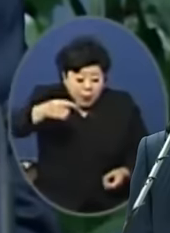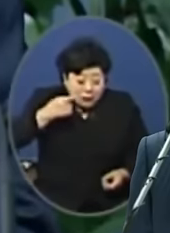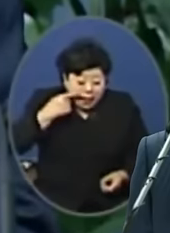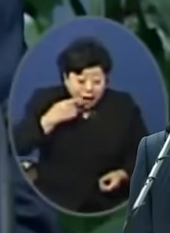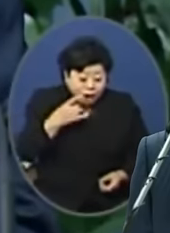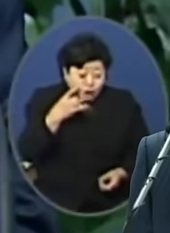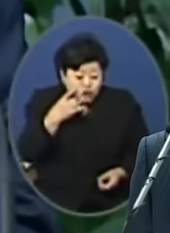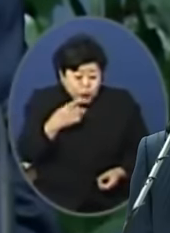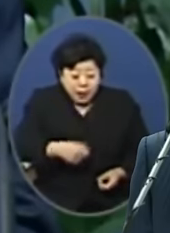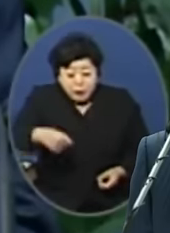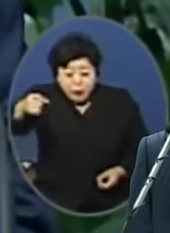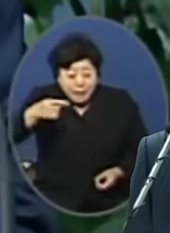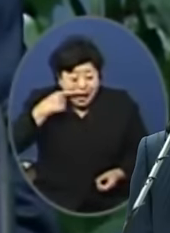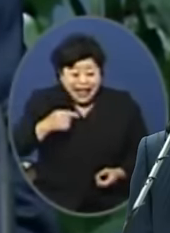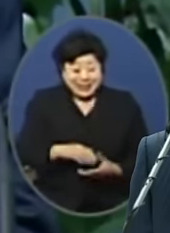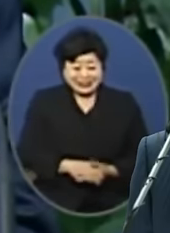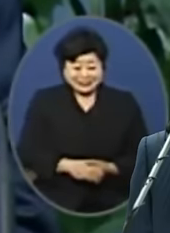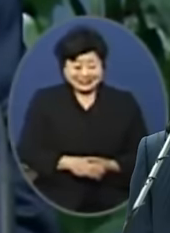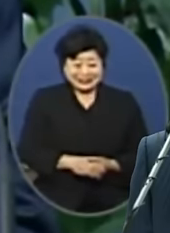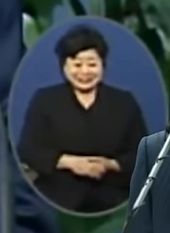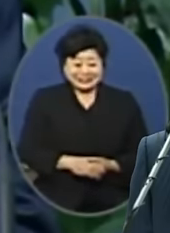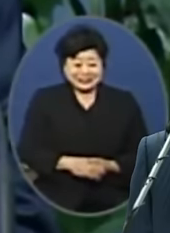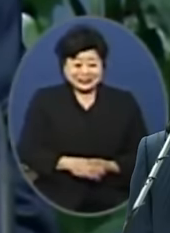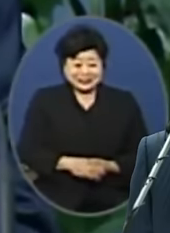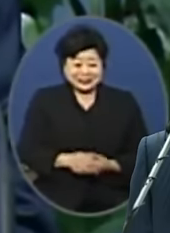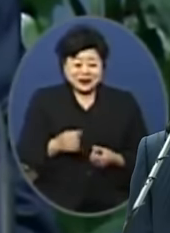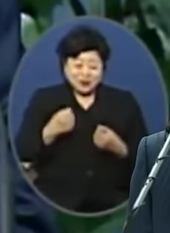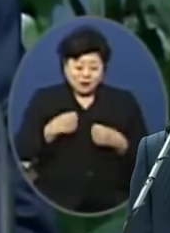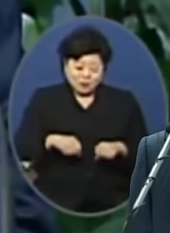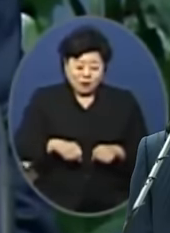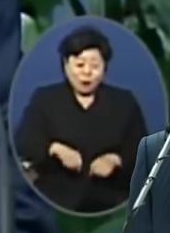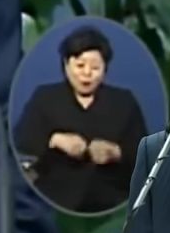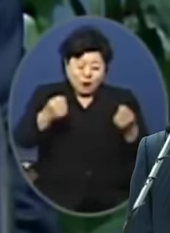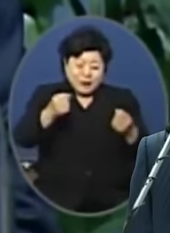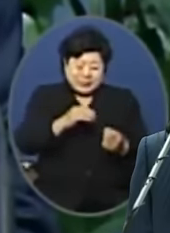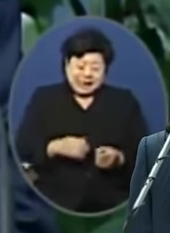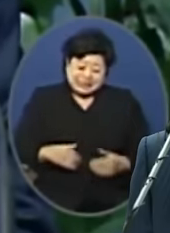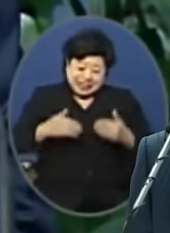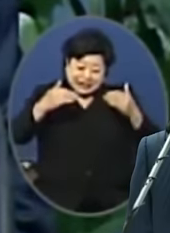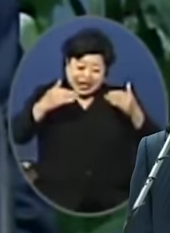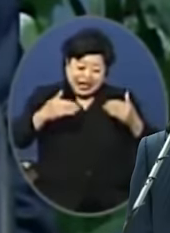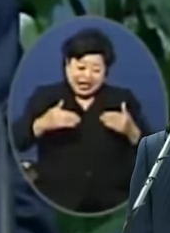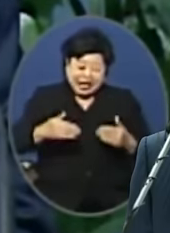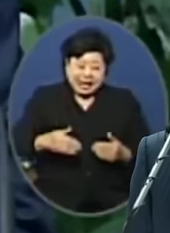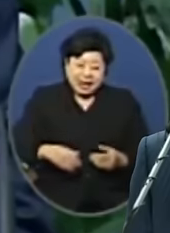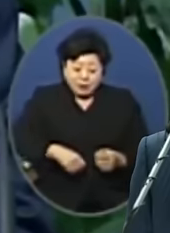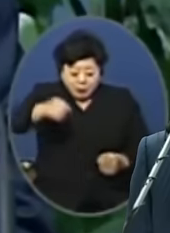때문입니다. 얼마나 고구마가 자랐나 뽑아보고 또 심고